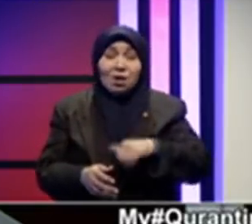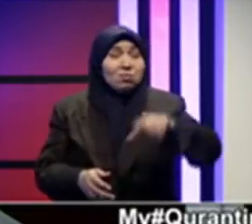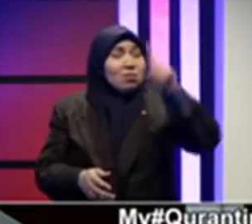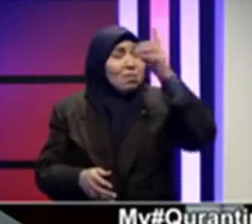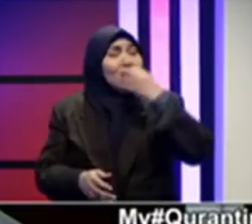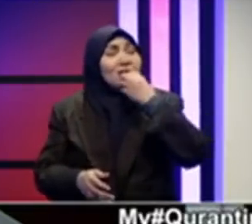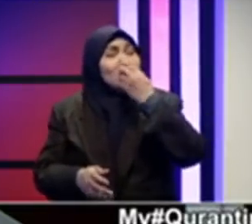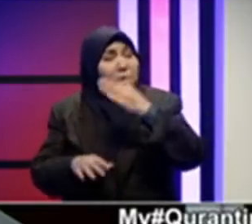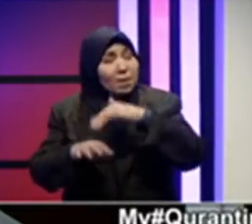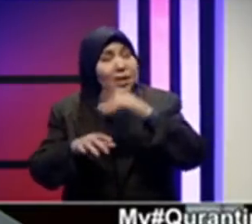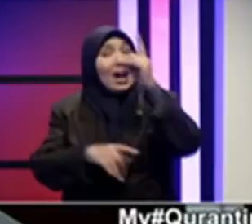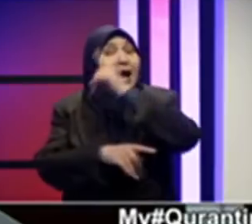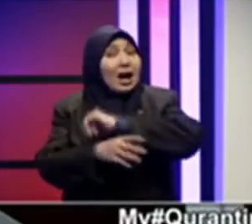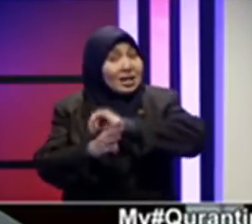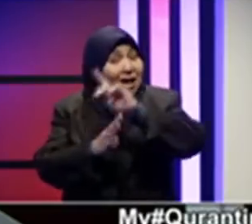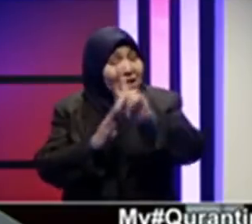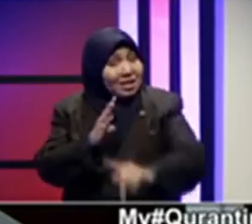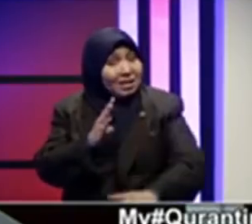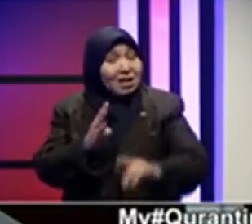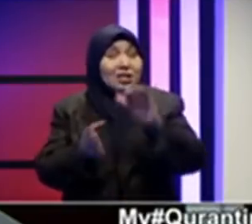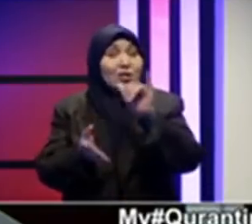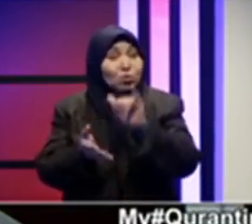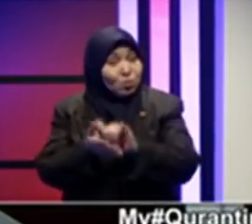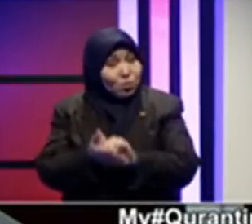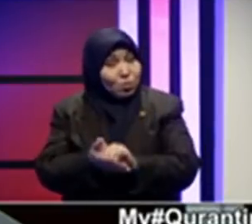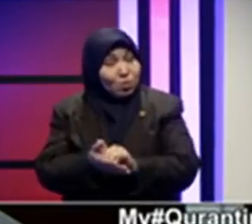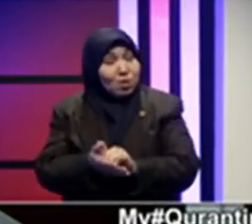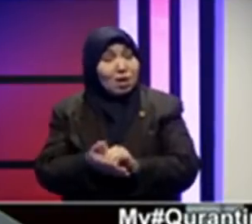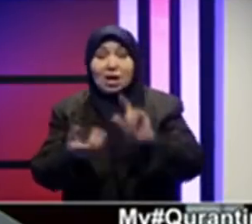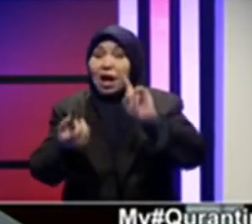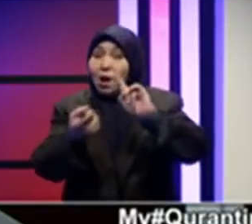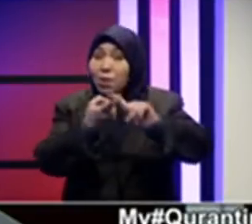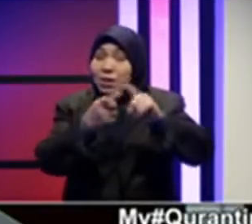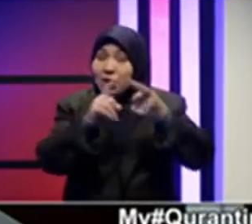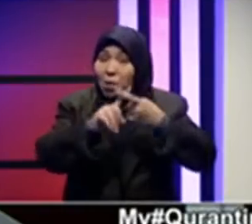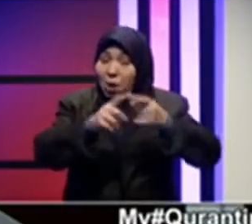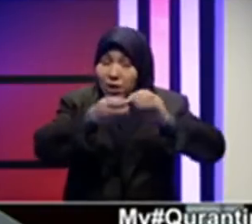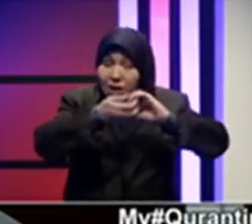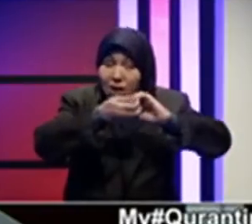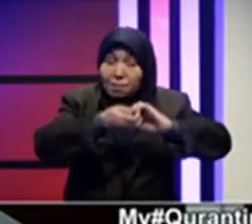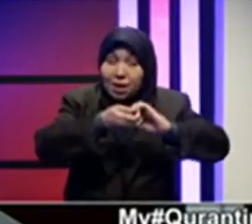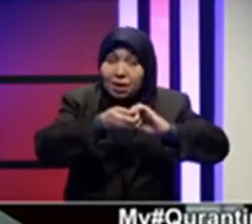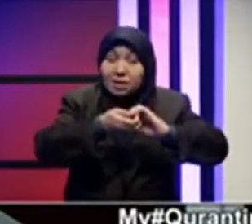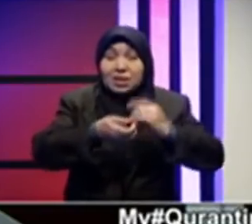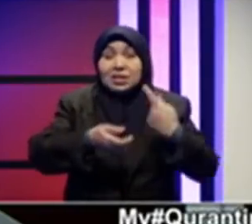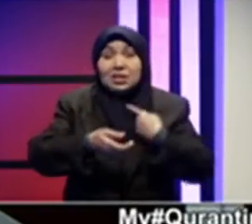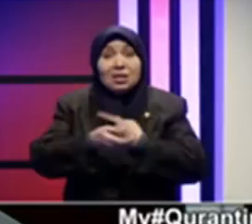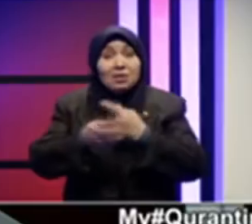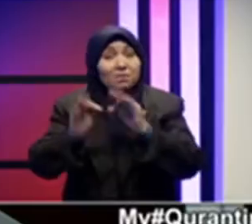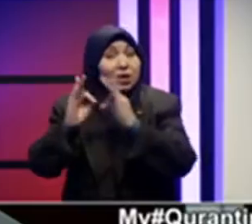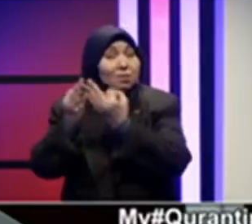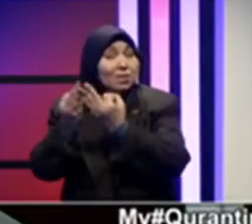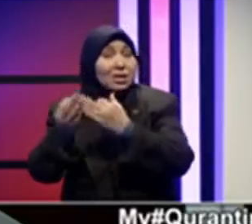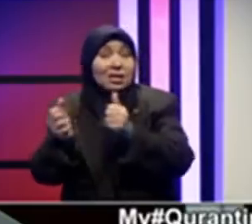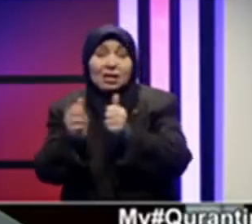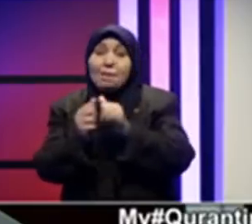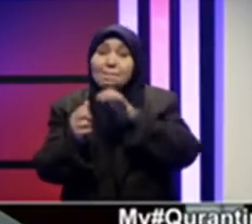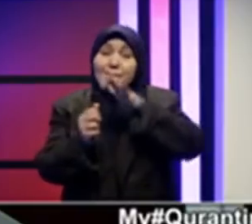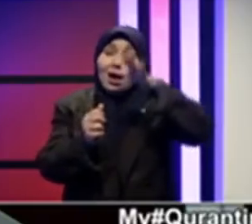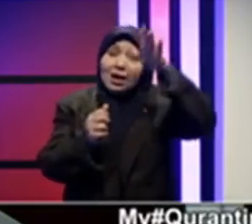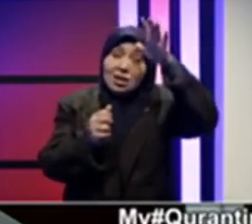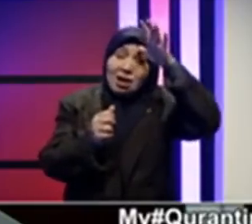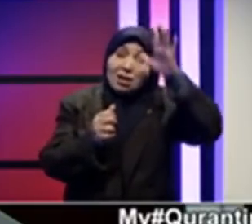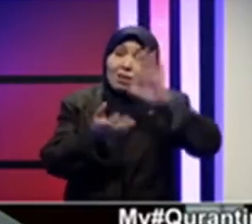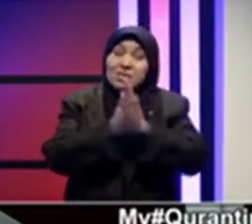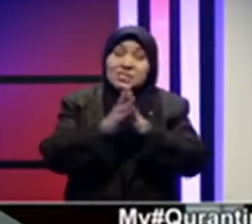itu ba'duhum li ba'din adu, ya, kawan-kawan yang baik kita, adik-beradik dengan mak ayah apa sebagainya, akan